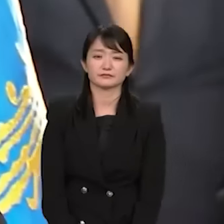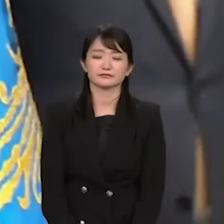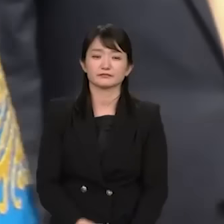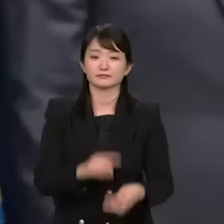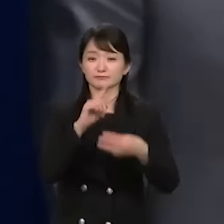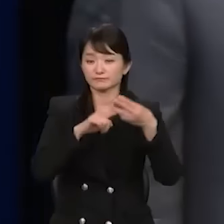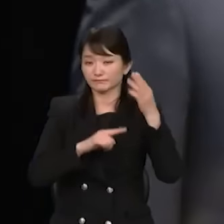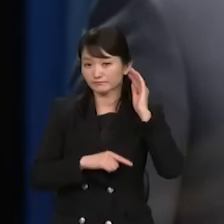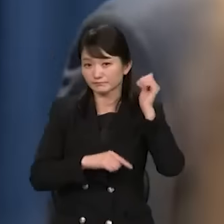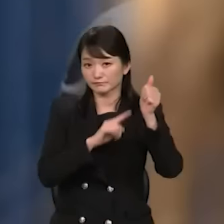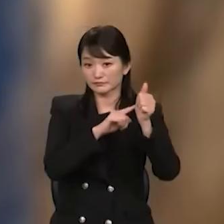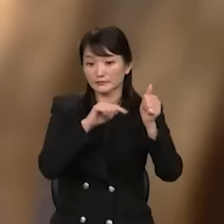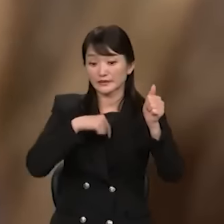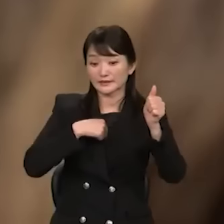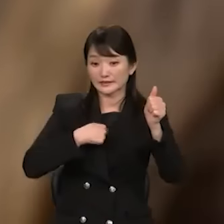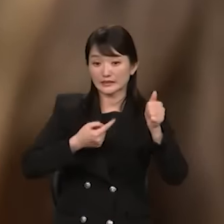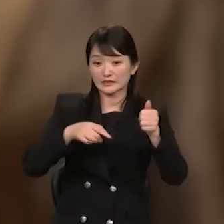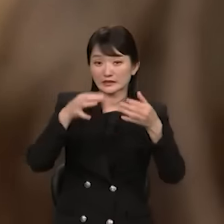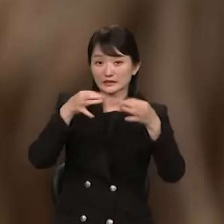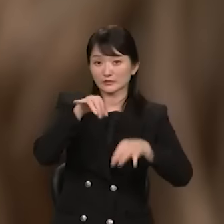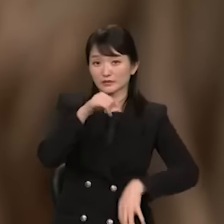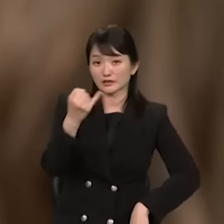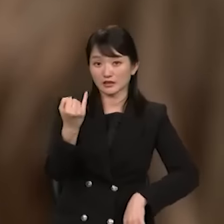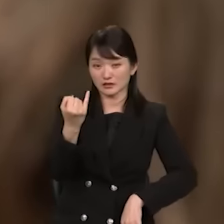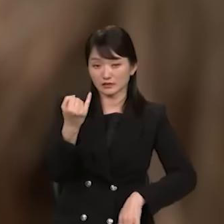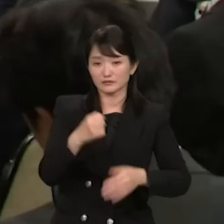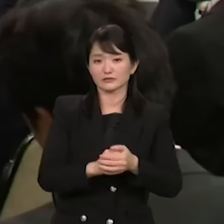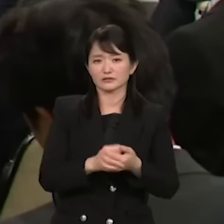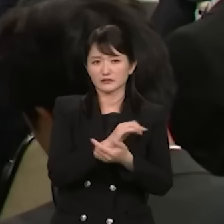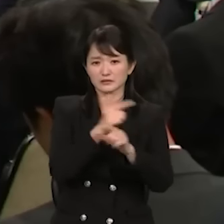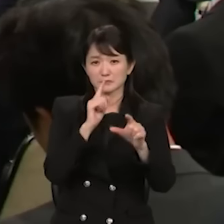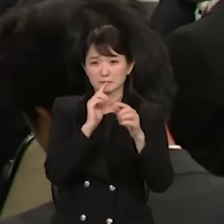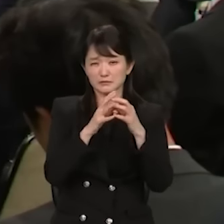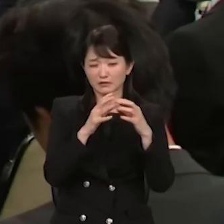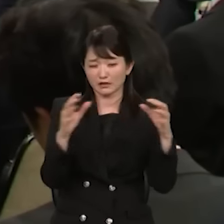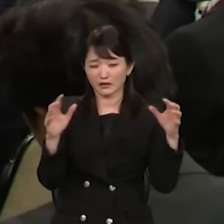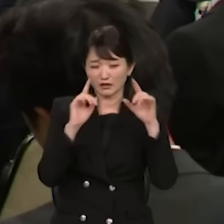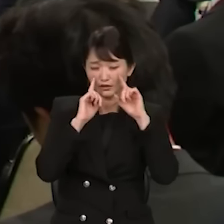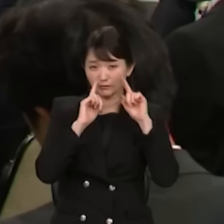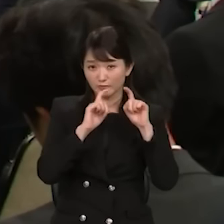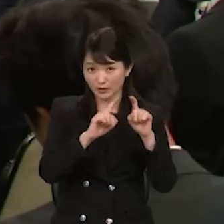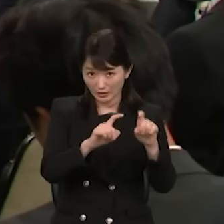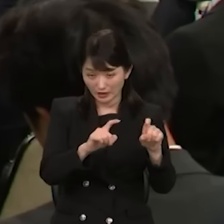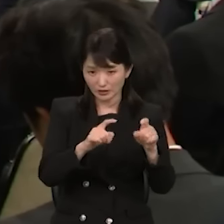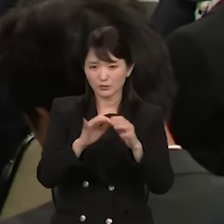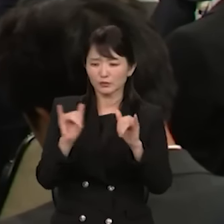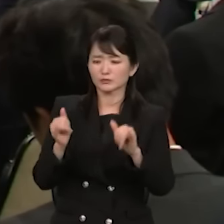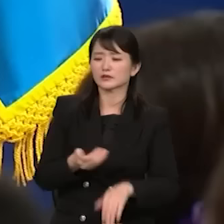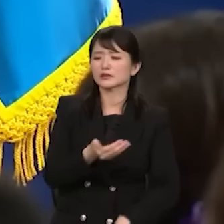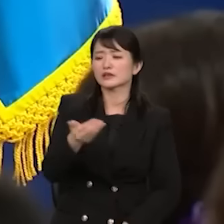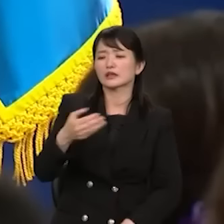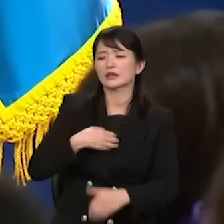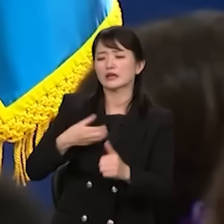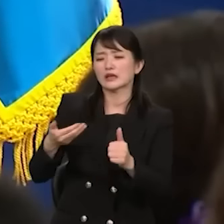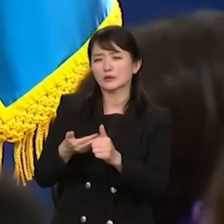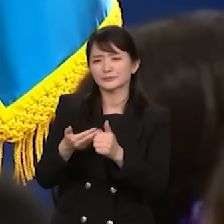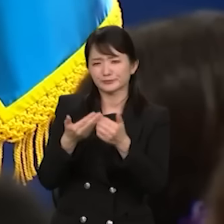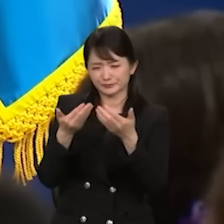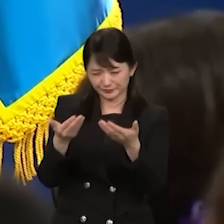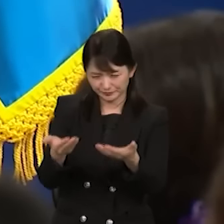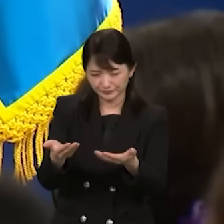윤석열 대통령은 자신과 김건희 여사를 둘러싼 여러 논란과 의혹에 대해 국민께 걱정과 염려를